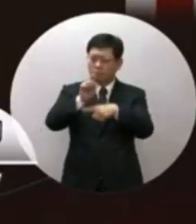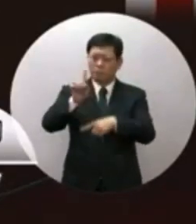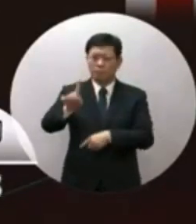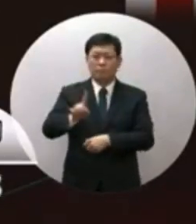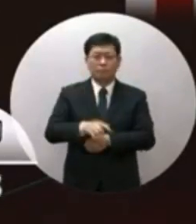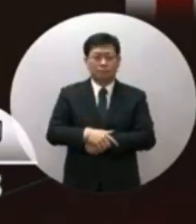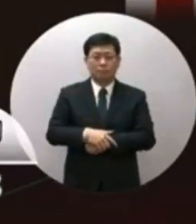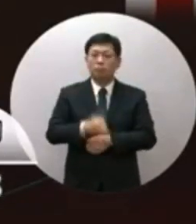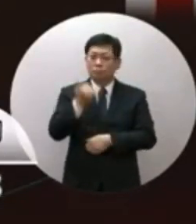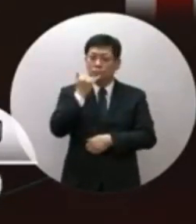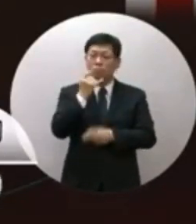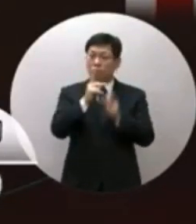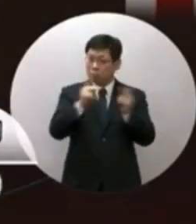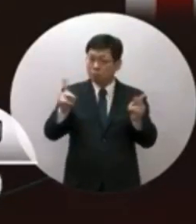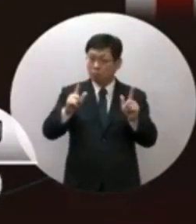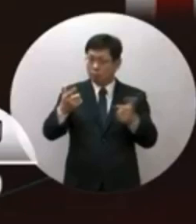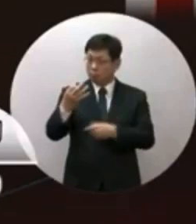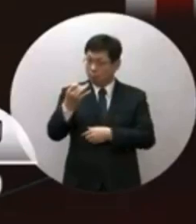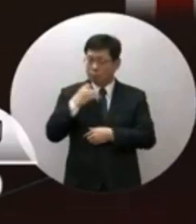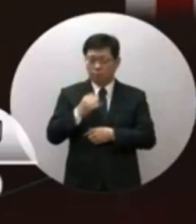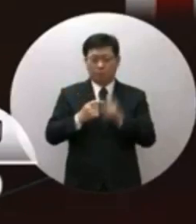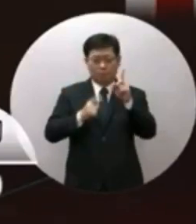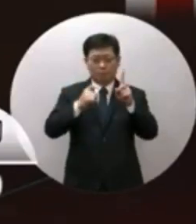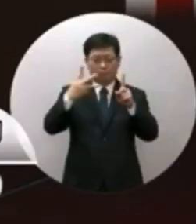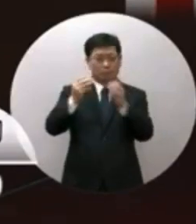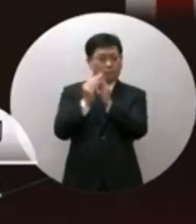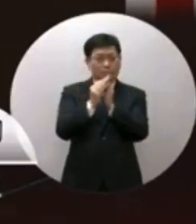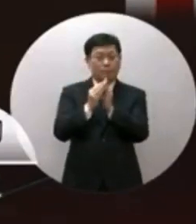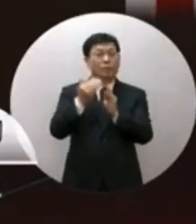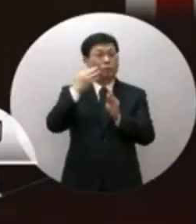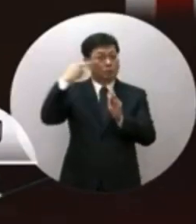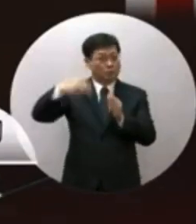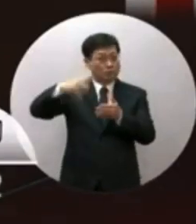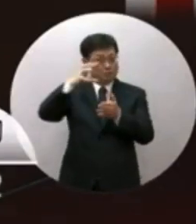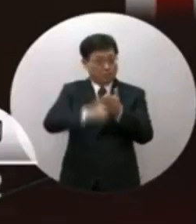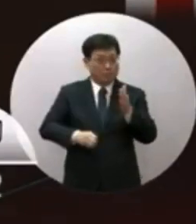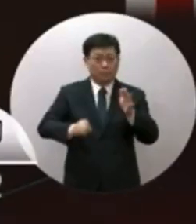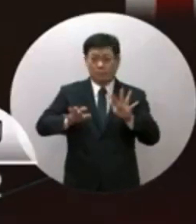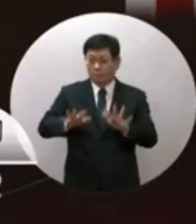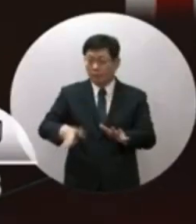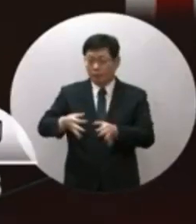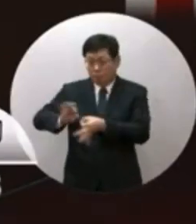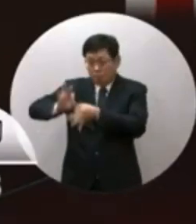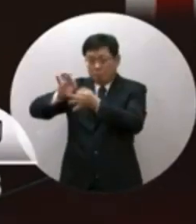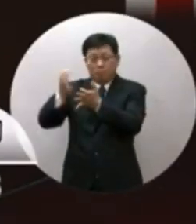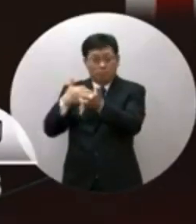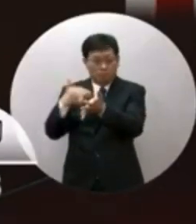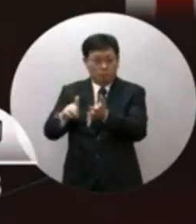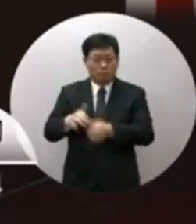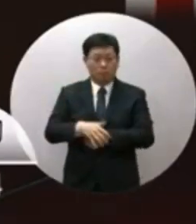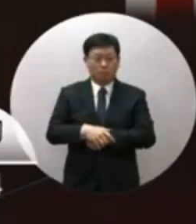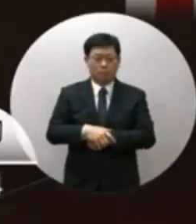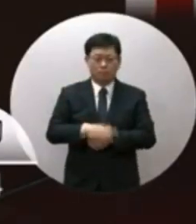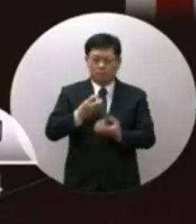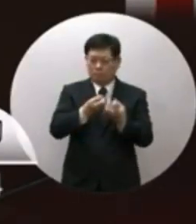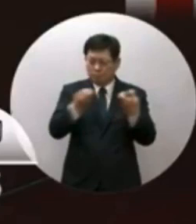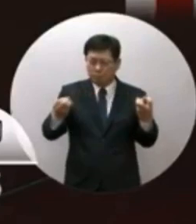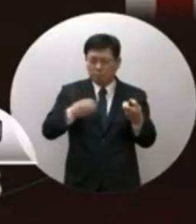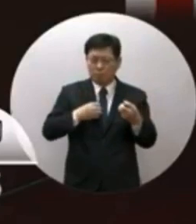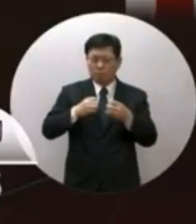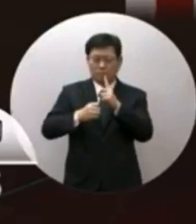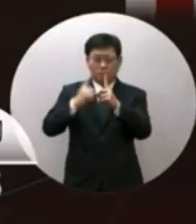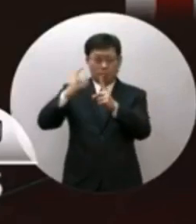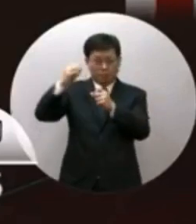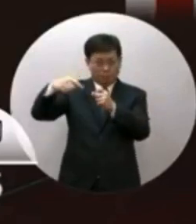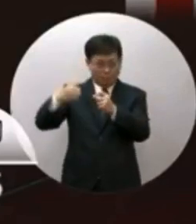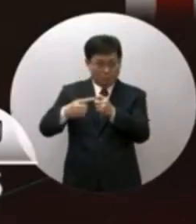10.1%，可举债额度约1.8兆元。若再扣除本追加特别预算案分配